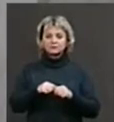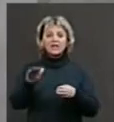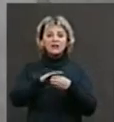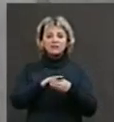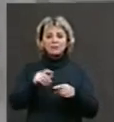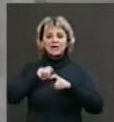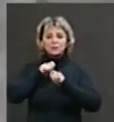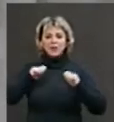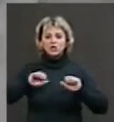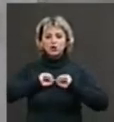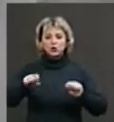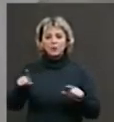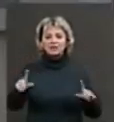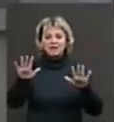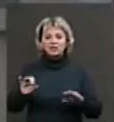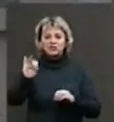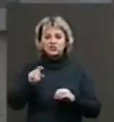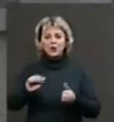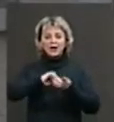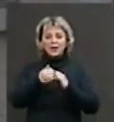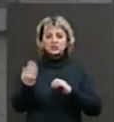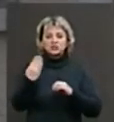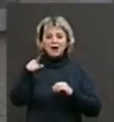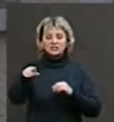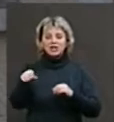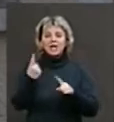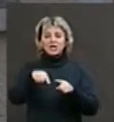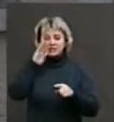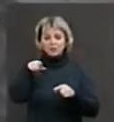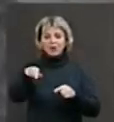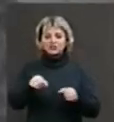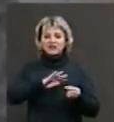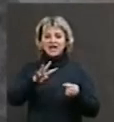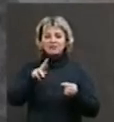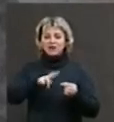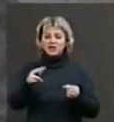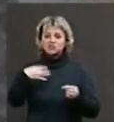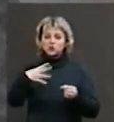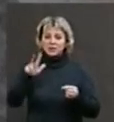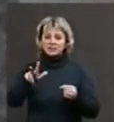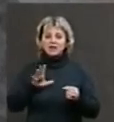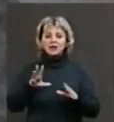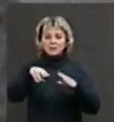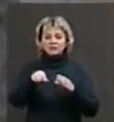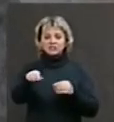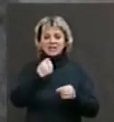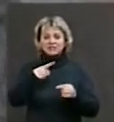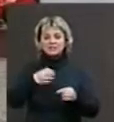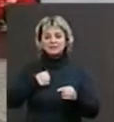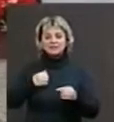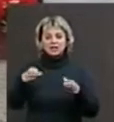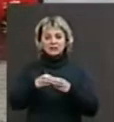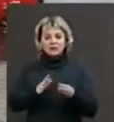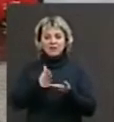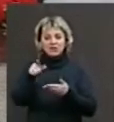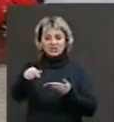Фамилии пионеров-героев навеки в истории Каменска-Шахтинского. Эти мальчишки в январе 43-го навели вошедших в город советских солдат на